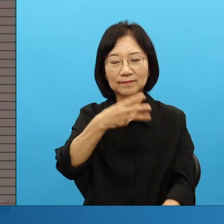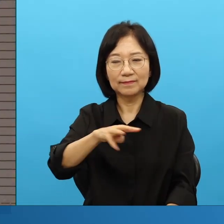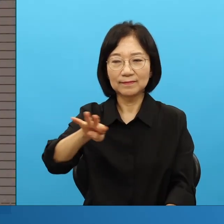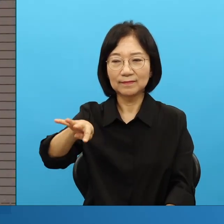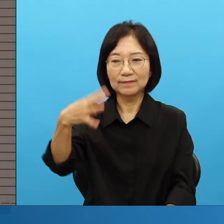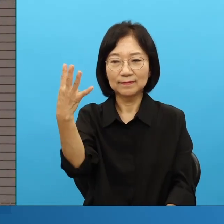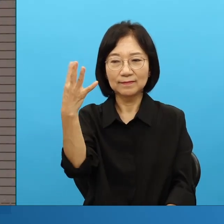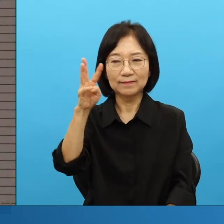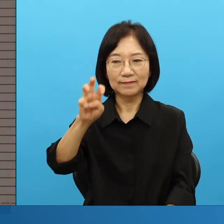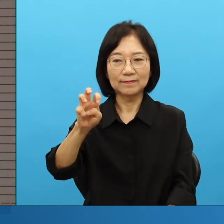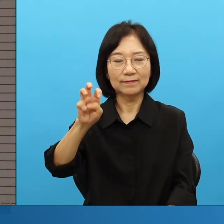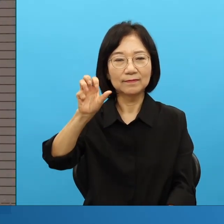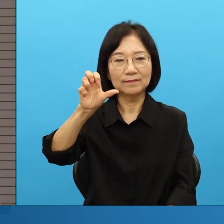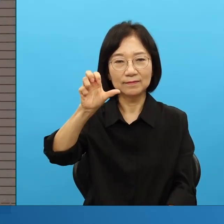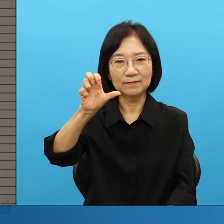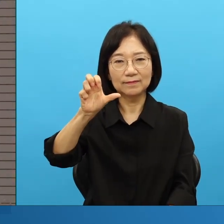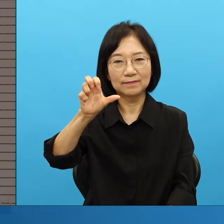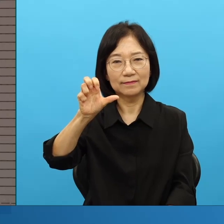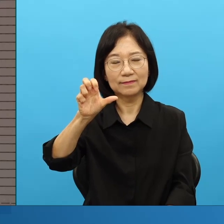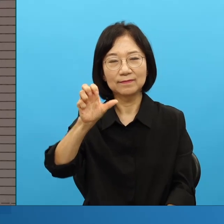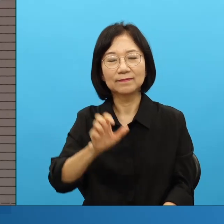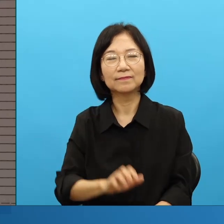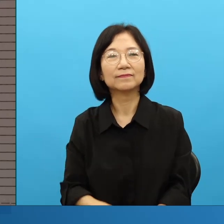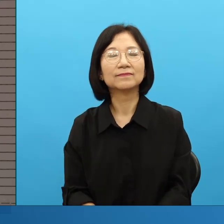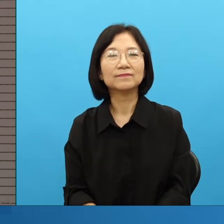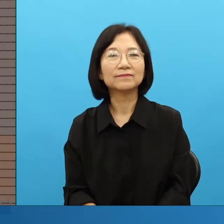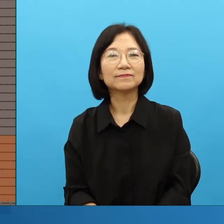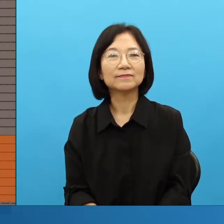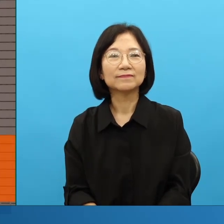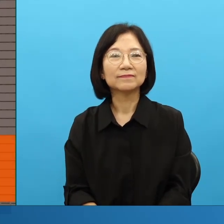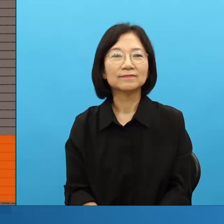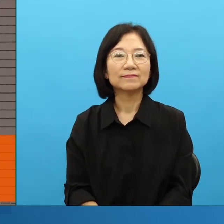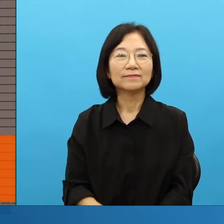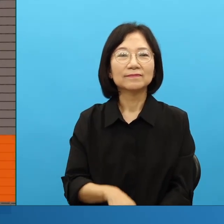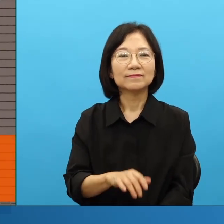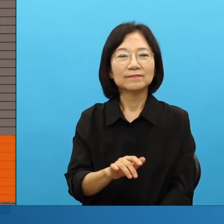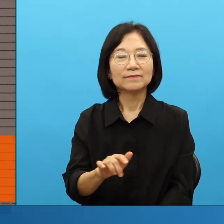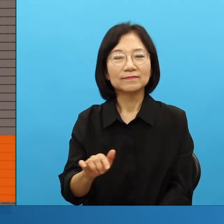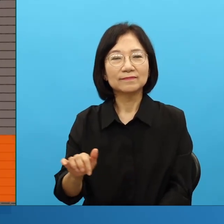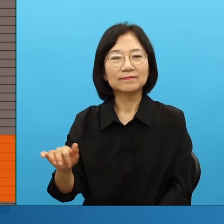찬양드리겠습니다. 찬송가 435장.